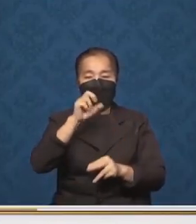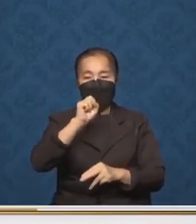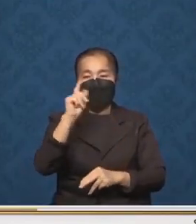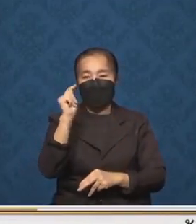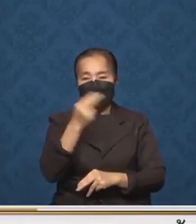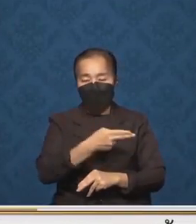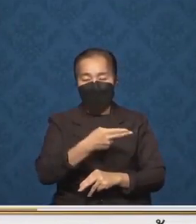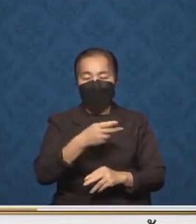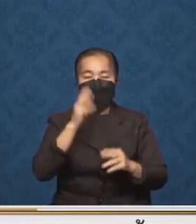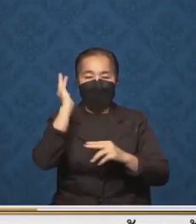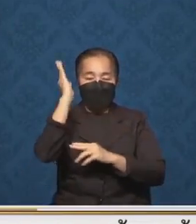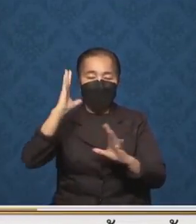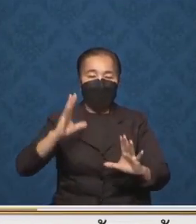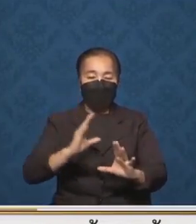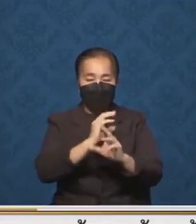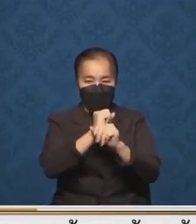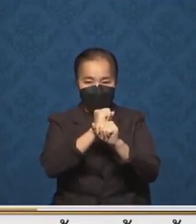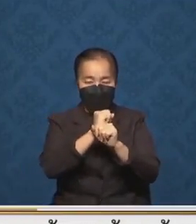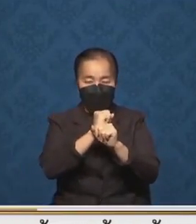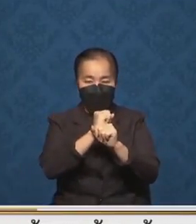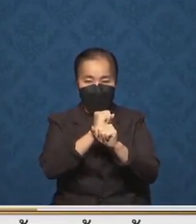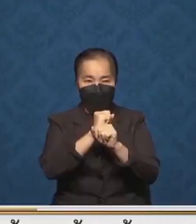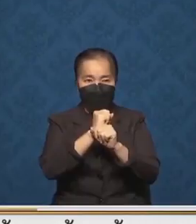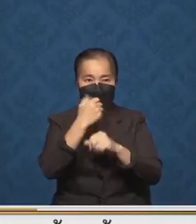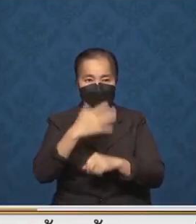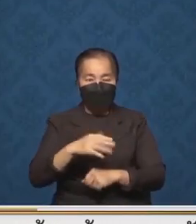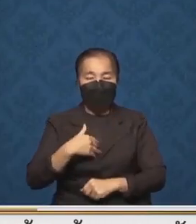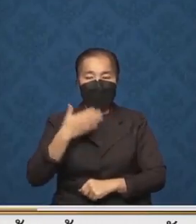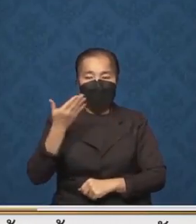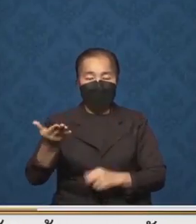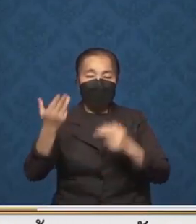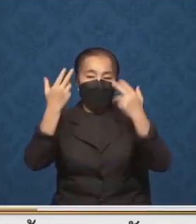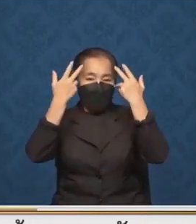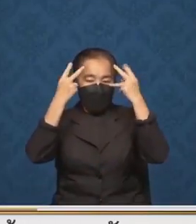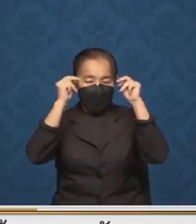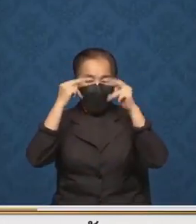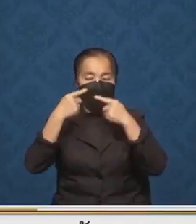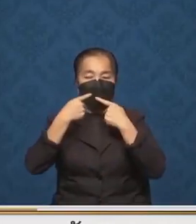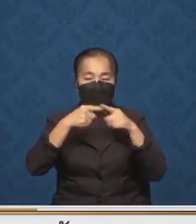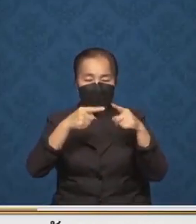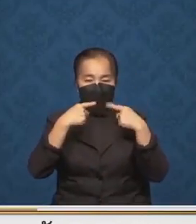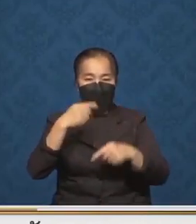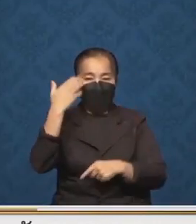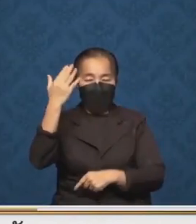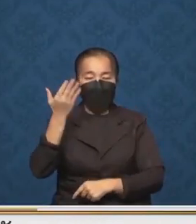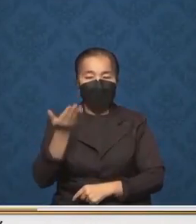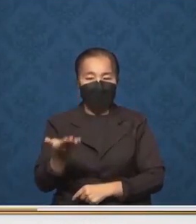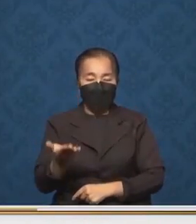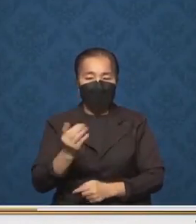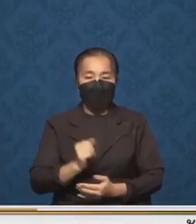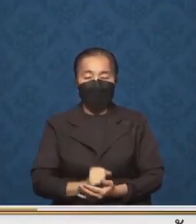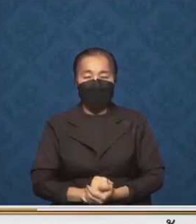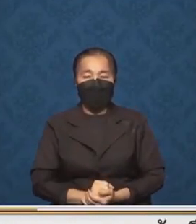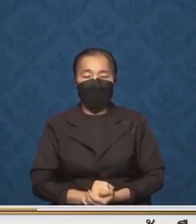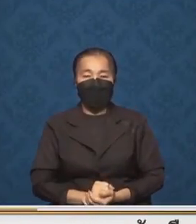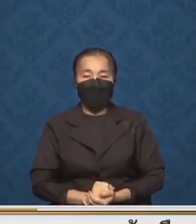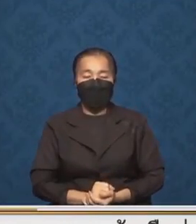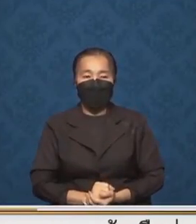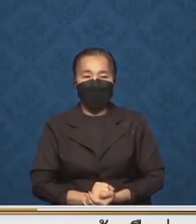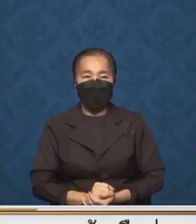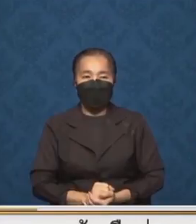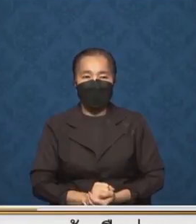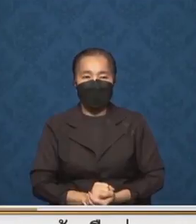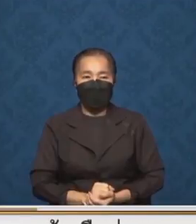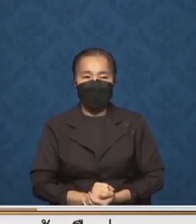ภิปรายสรุปนะครับผมจะเชิญท่านนายกได้ตอบชี้แจงก่อนนะครับเชิญท่านนายกชี้แจงครับ